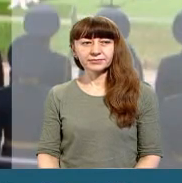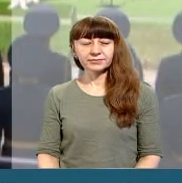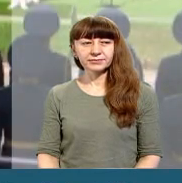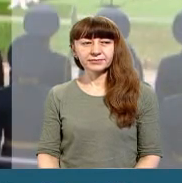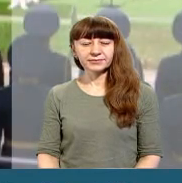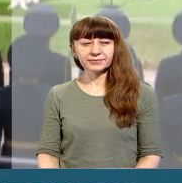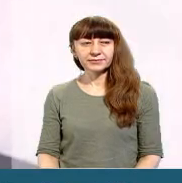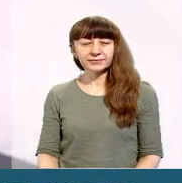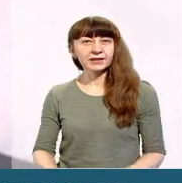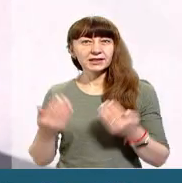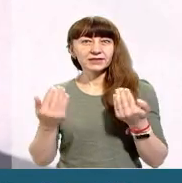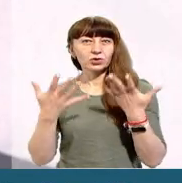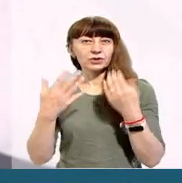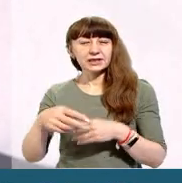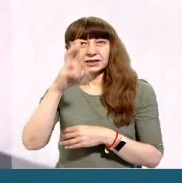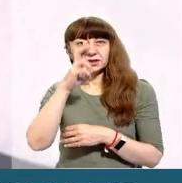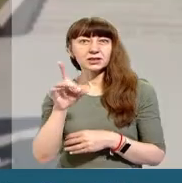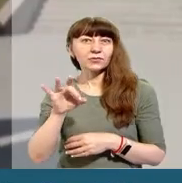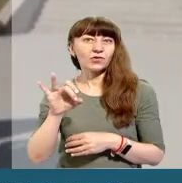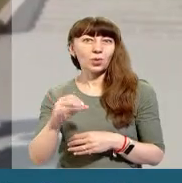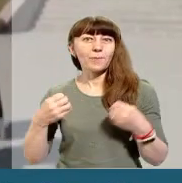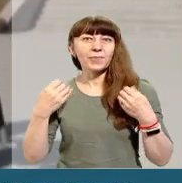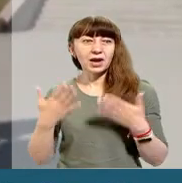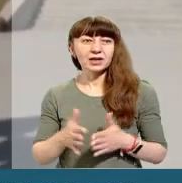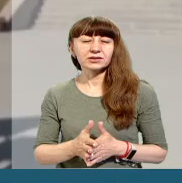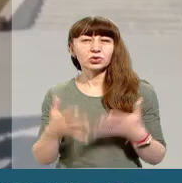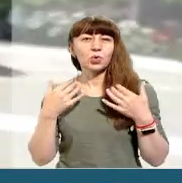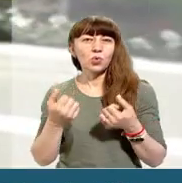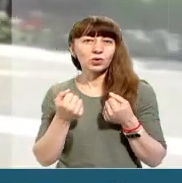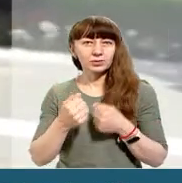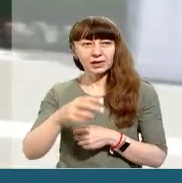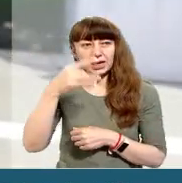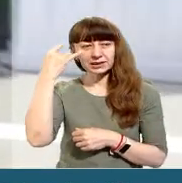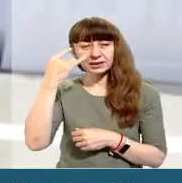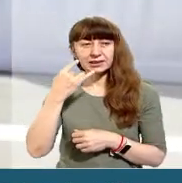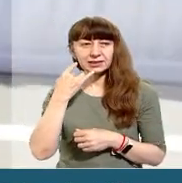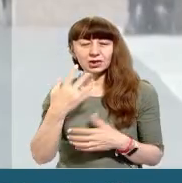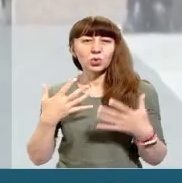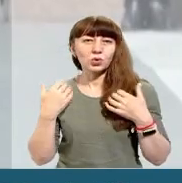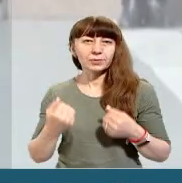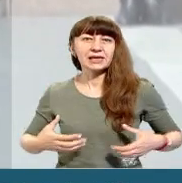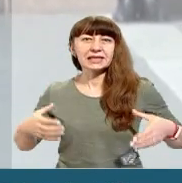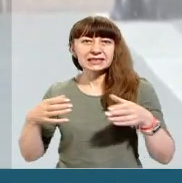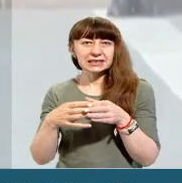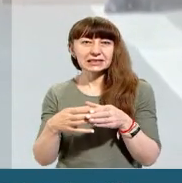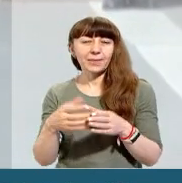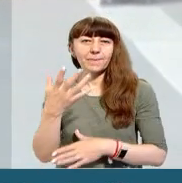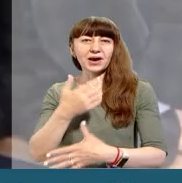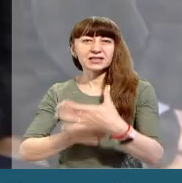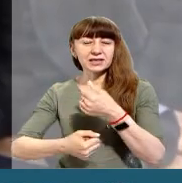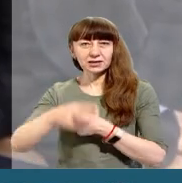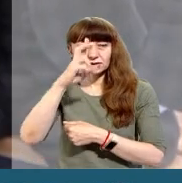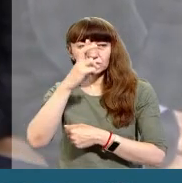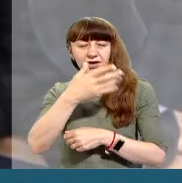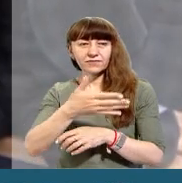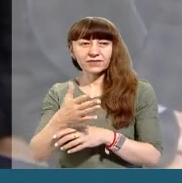Бүгін мемлекеттік рәміздер күні. Елдігімізді нығайтып, бірлігімізді бекемдейтін мереке. Осы айтулы күні еліміздің бас байрағын көтеру игі